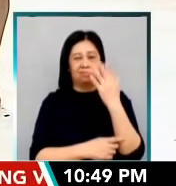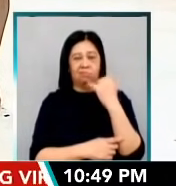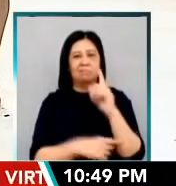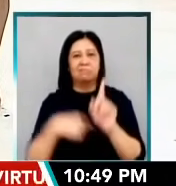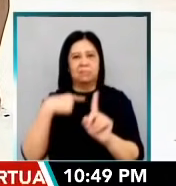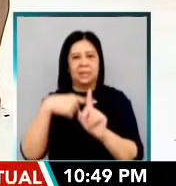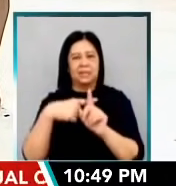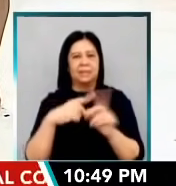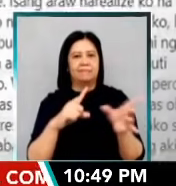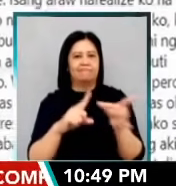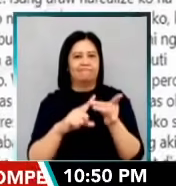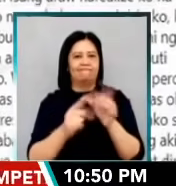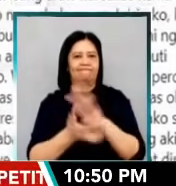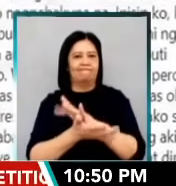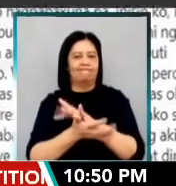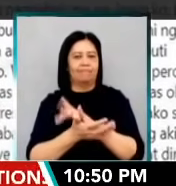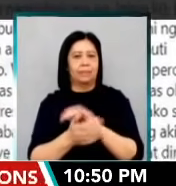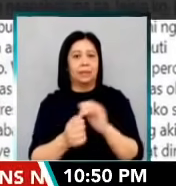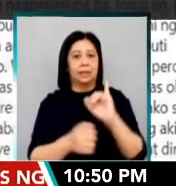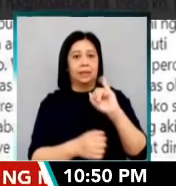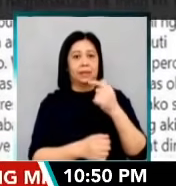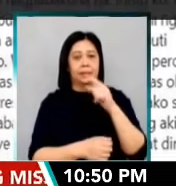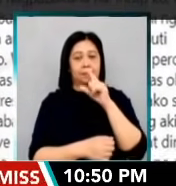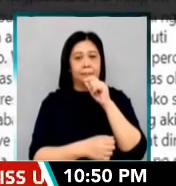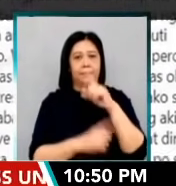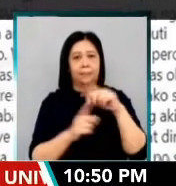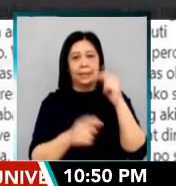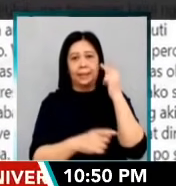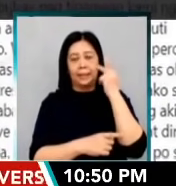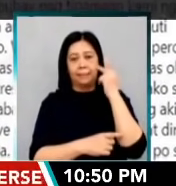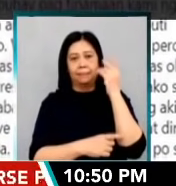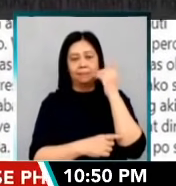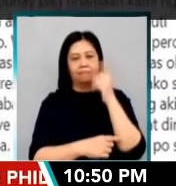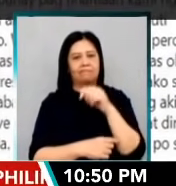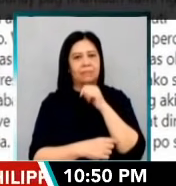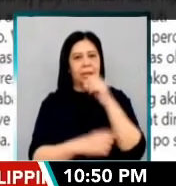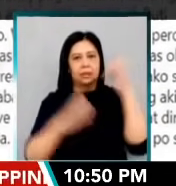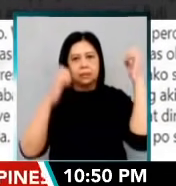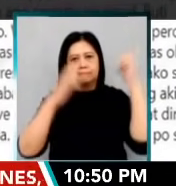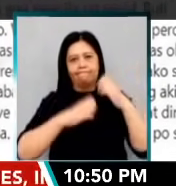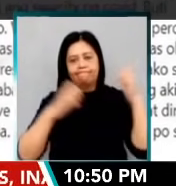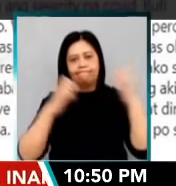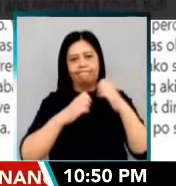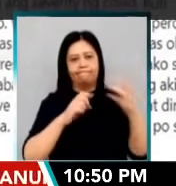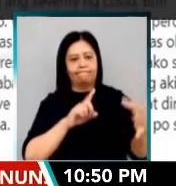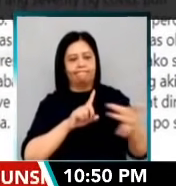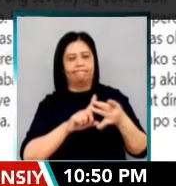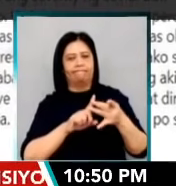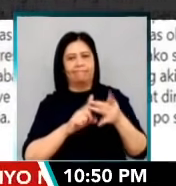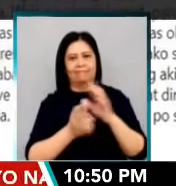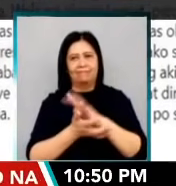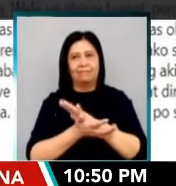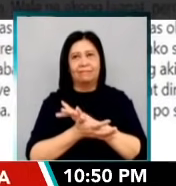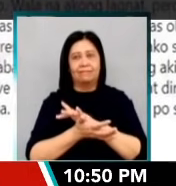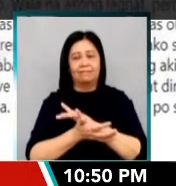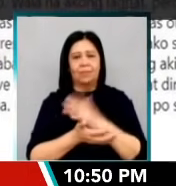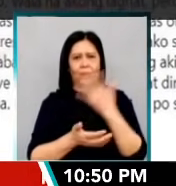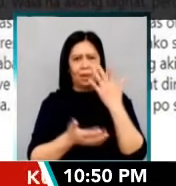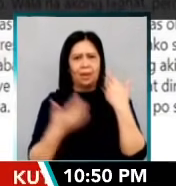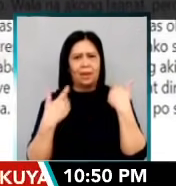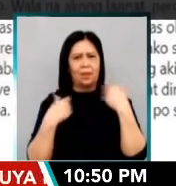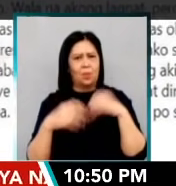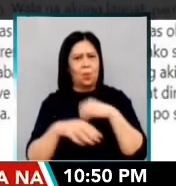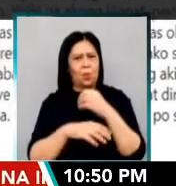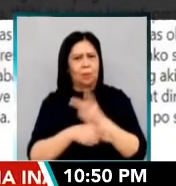COVID-19. Sa Instagram post ni Kim kahapon, sinabi niyang hindi niya inaasahang tatamaan pa siya ng COVID sa kabila ng sobra niyang